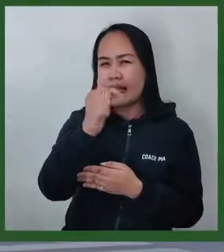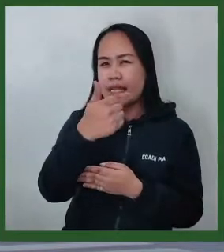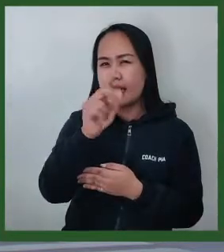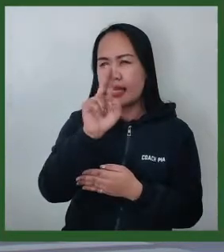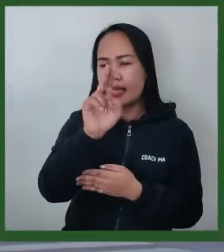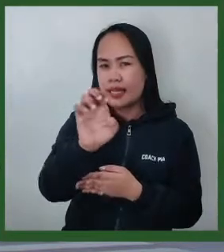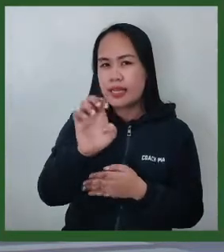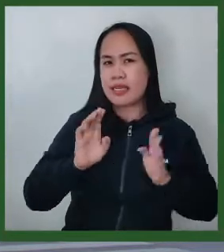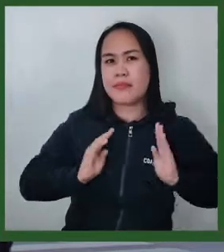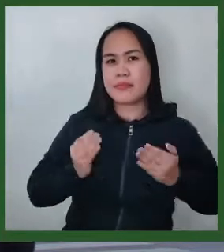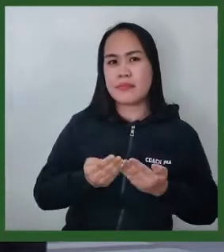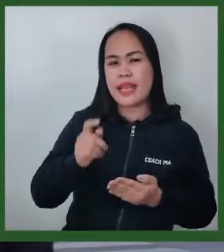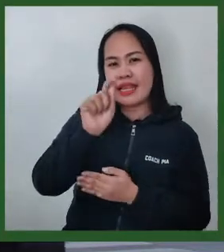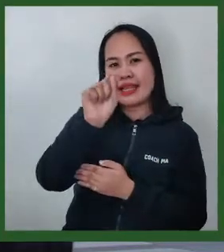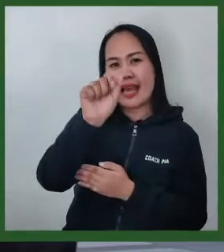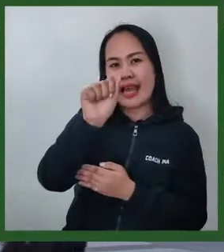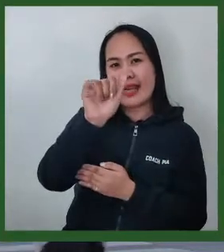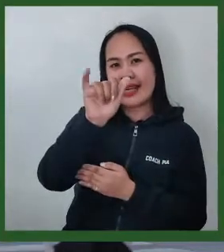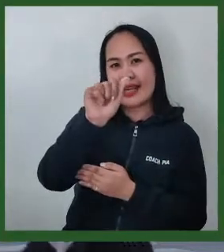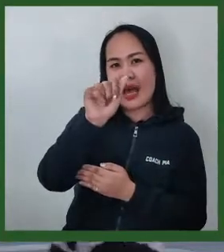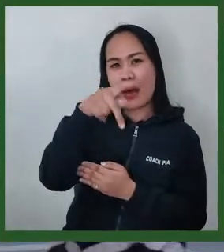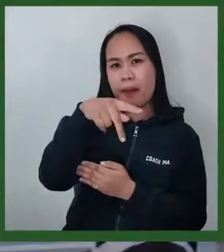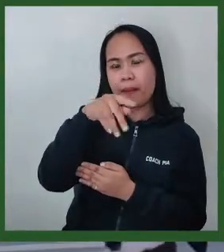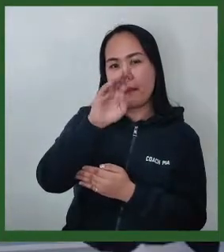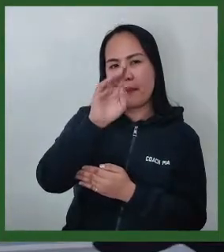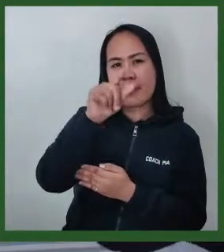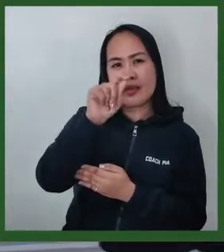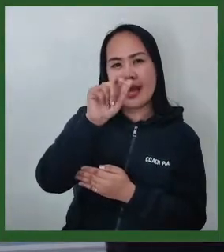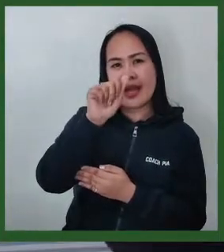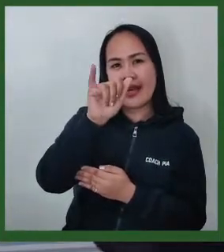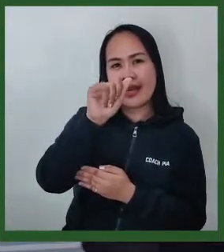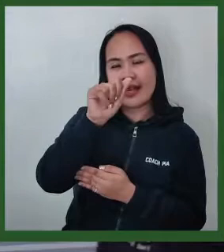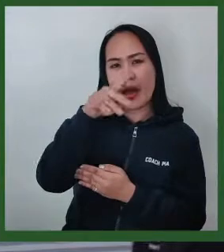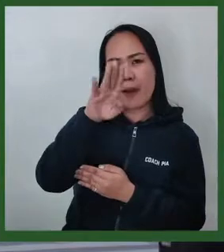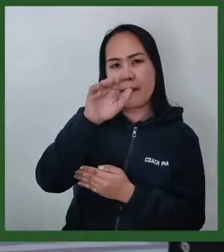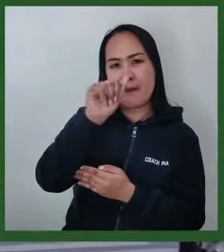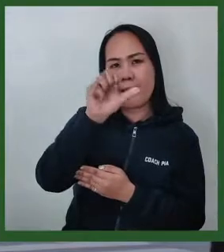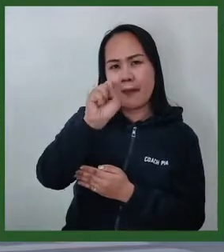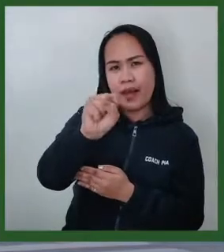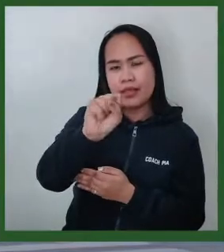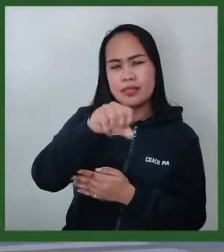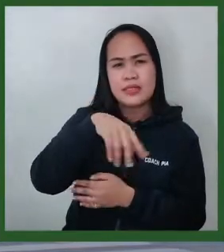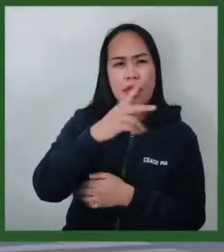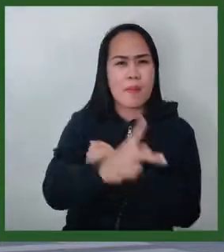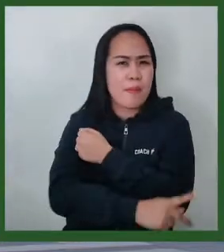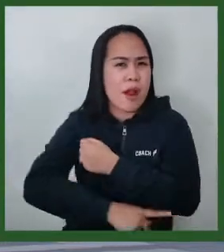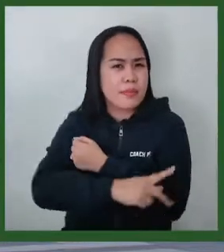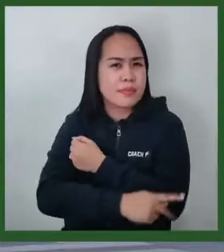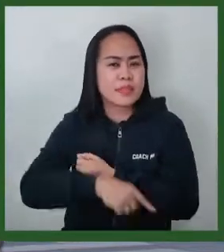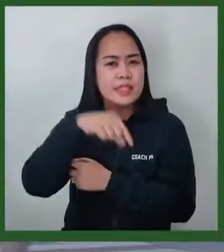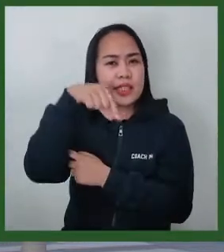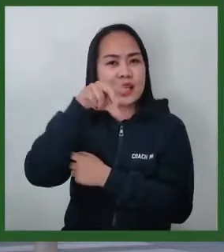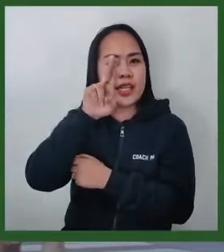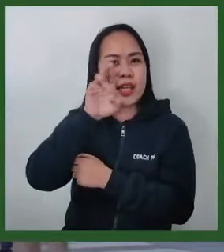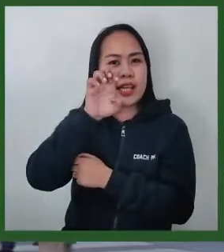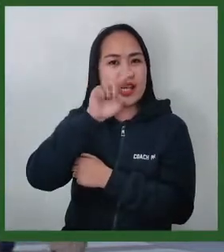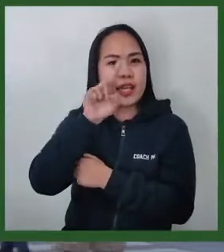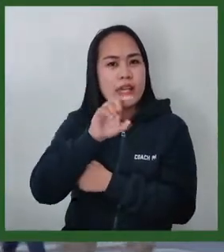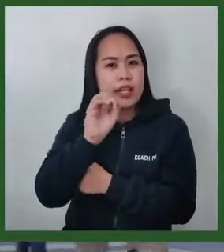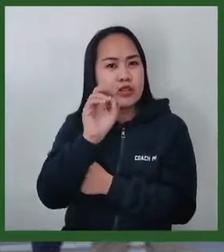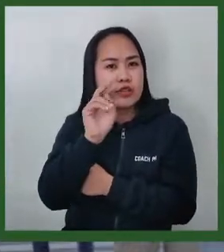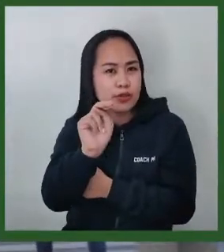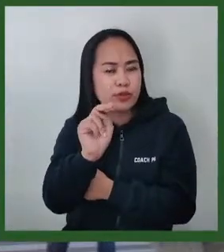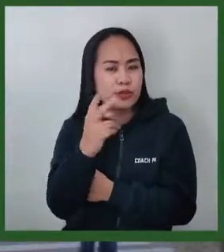City, Province of Quezon. So sila po ay pumasyal at tiningnan ang ating mga practices, ang ating mga